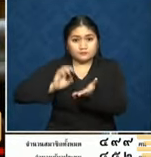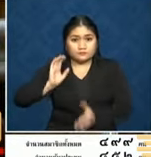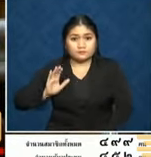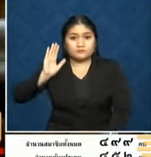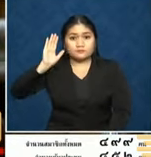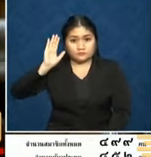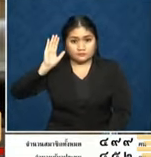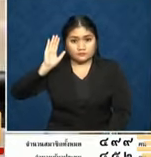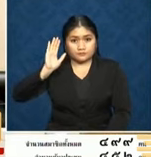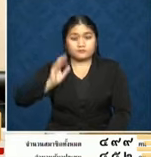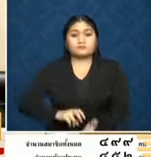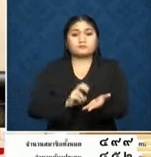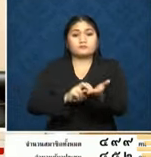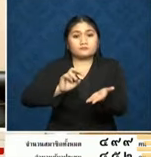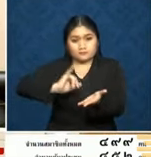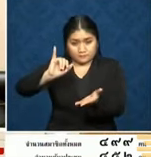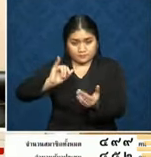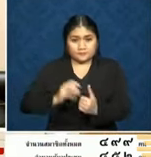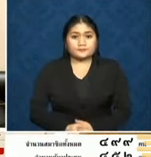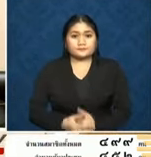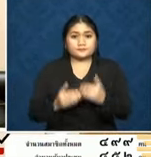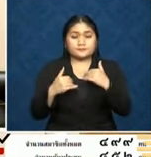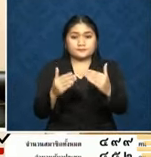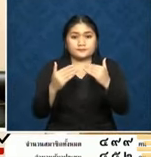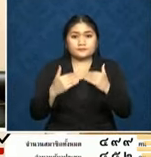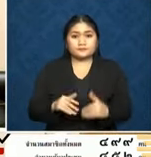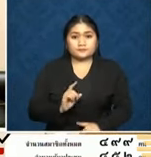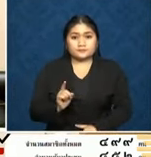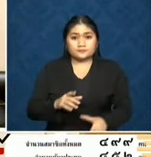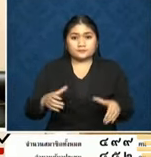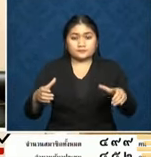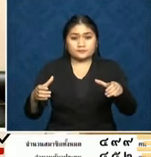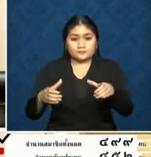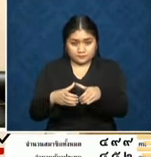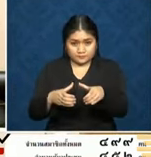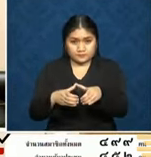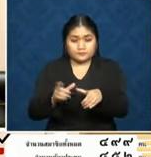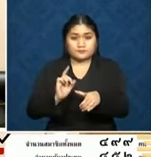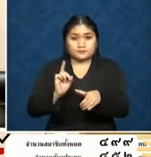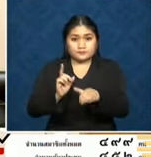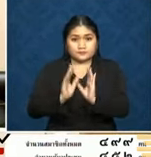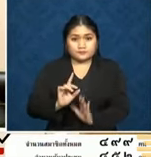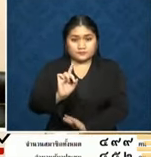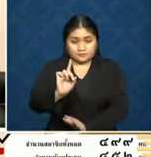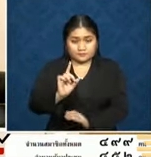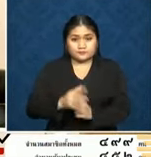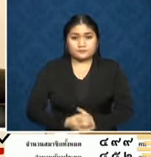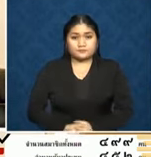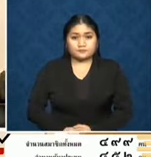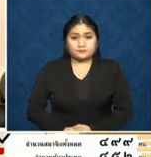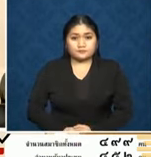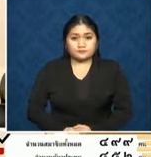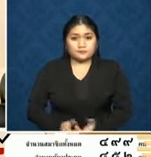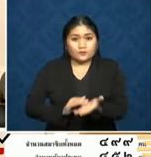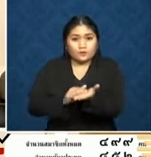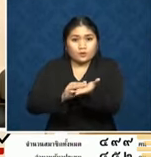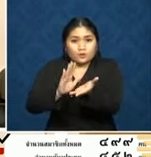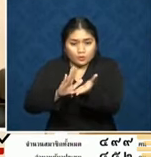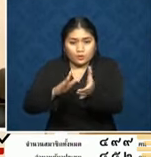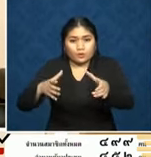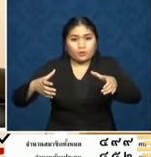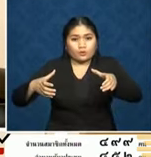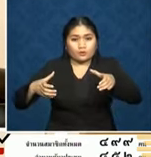ครับมีผู้รับรองถูกต้องนะครับต่อไปพรรครวมไทยสร้างชาติ1ท่านครับโทษนะครับพรรคพลังประช